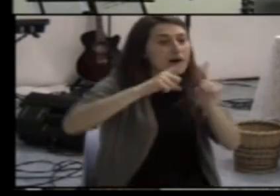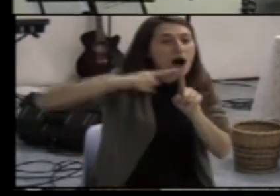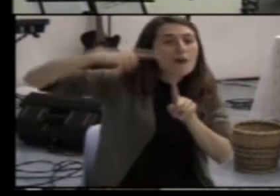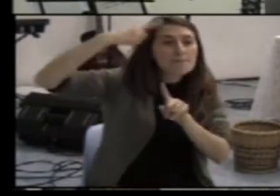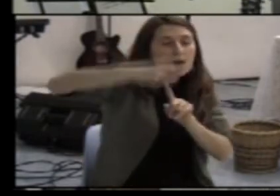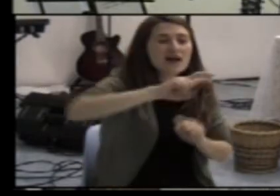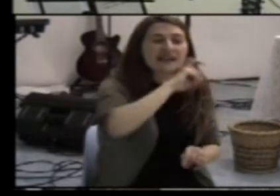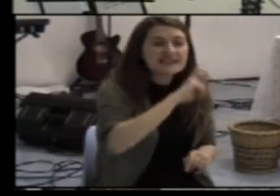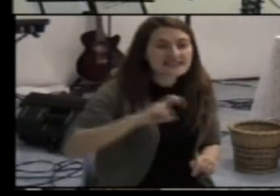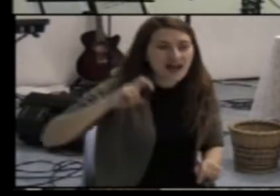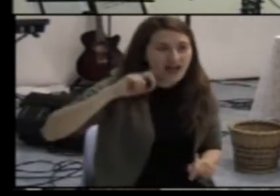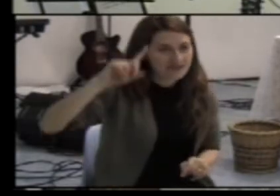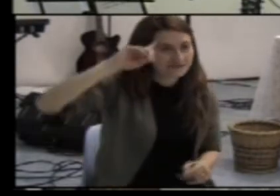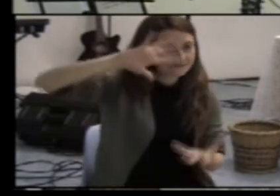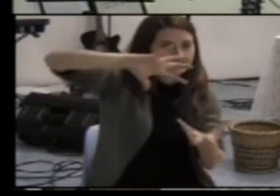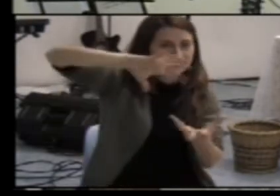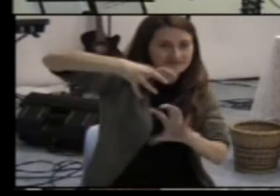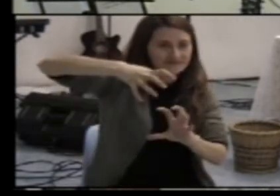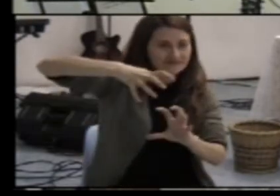preso e ha, tieni stretto,